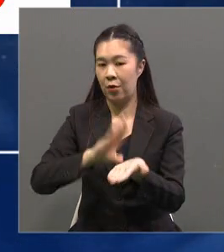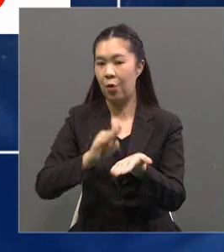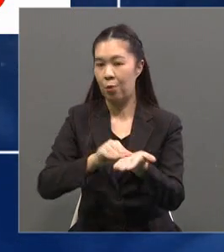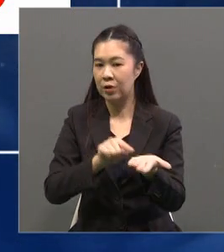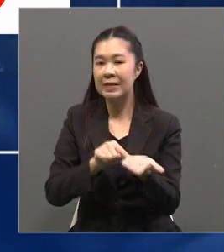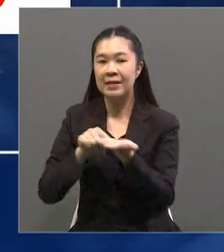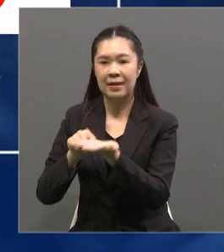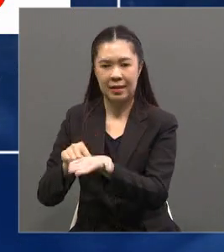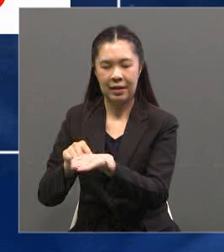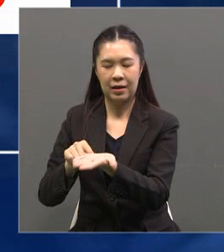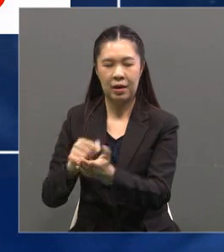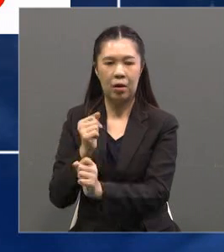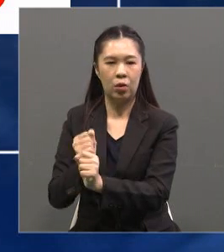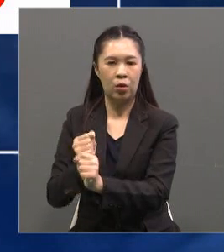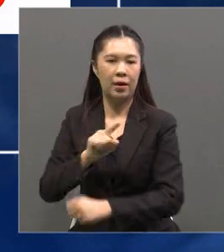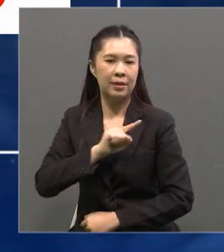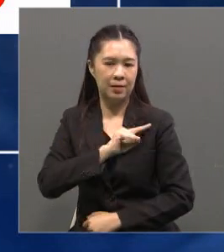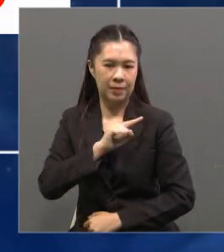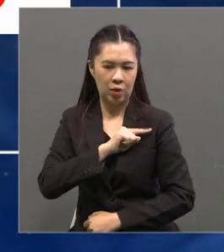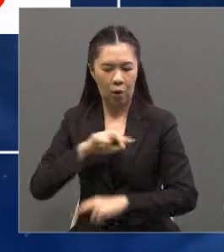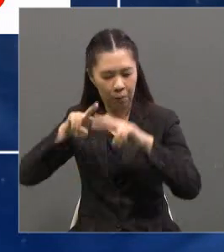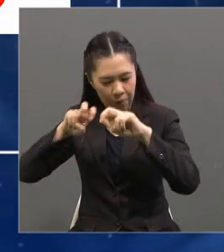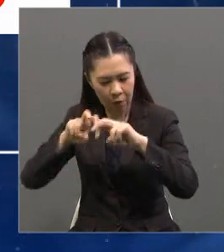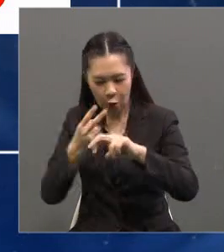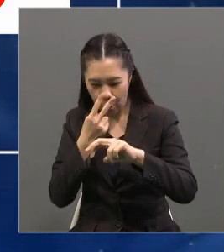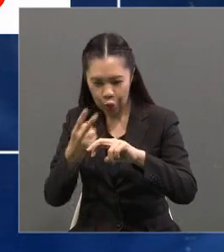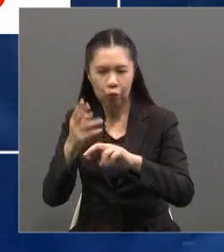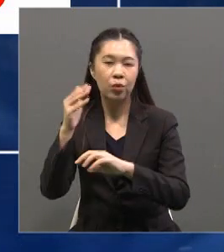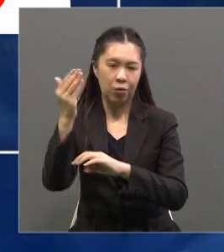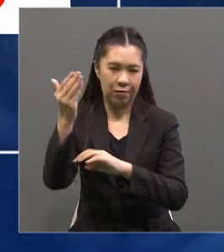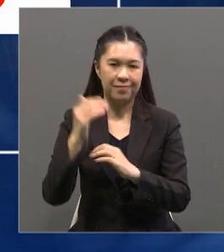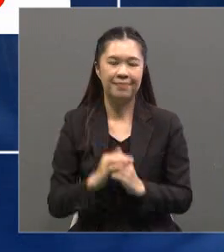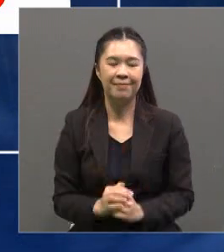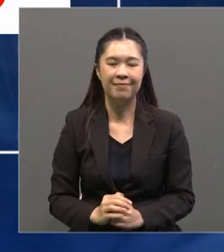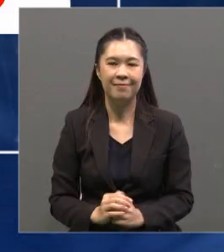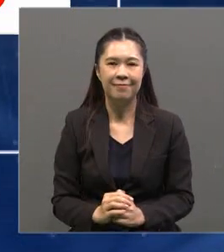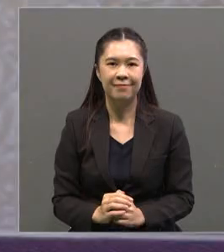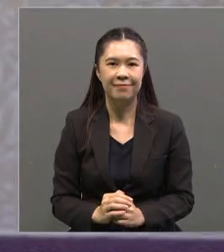อแต่ว่าจะให้หน่วยงานที่เกี่ยวข้องเนี่ยไปดูในเรื่องของรายละเอียดก่อนค่ะ